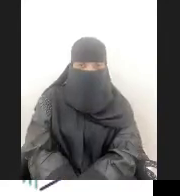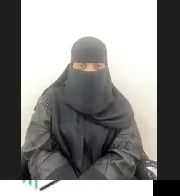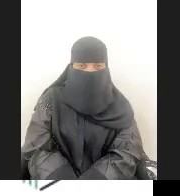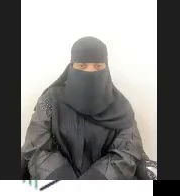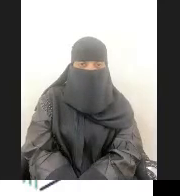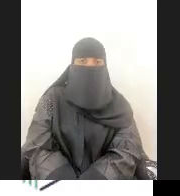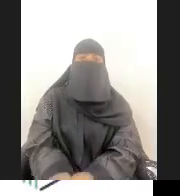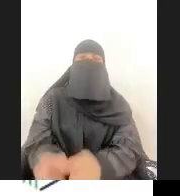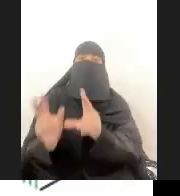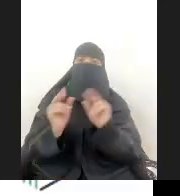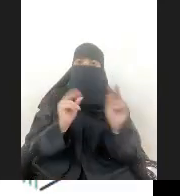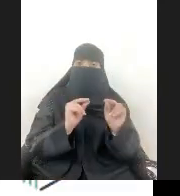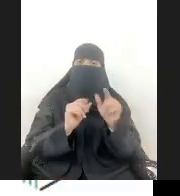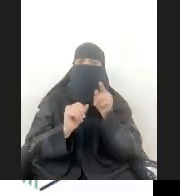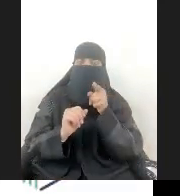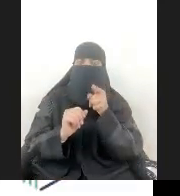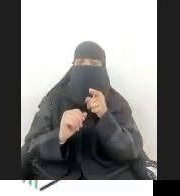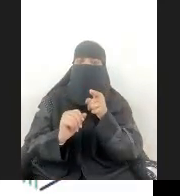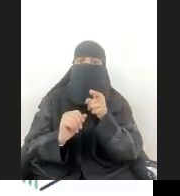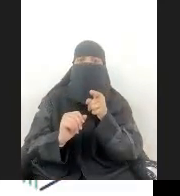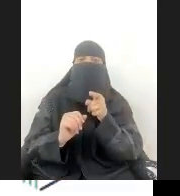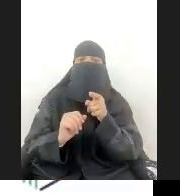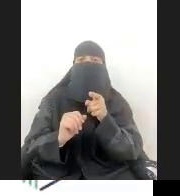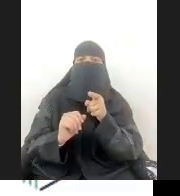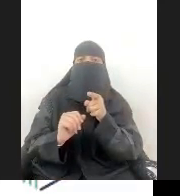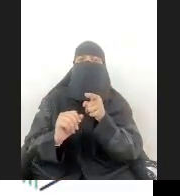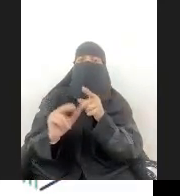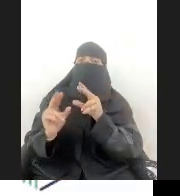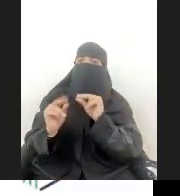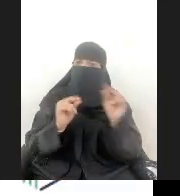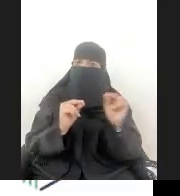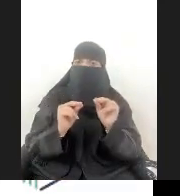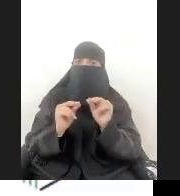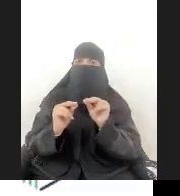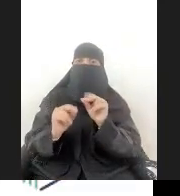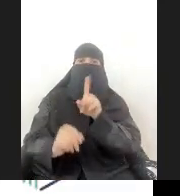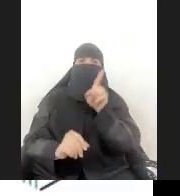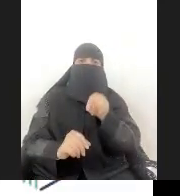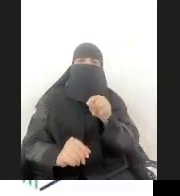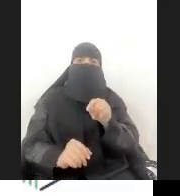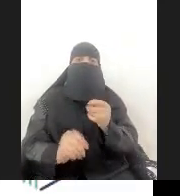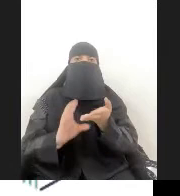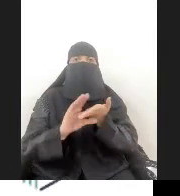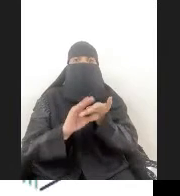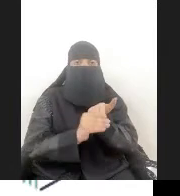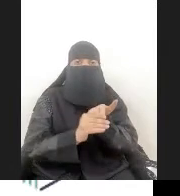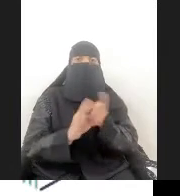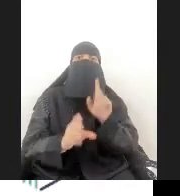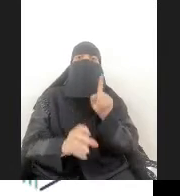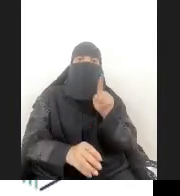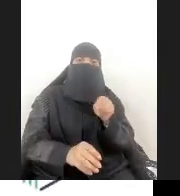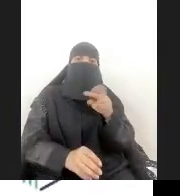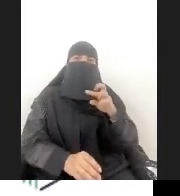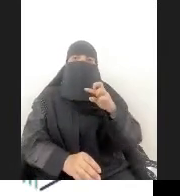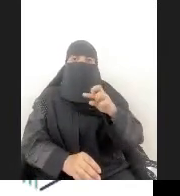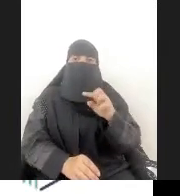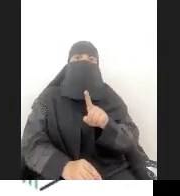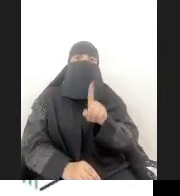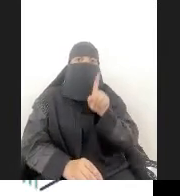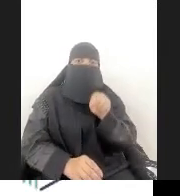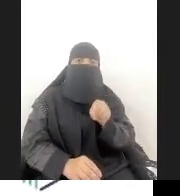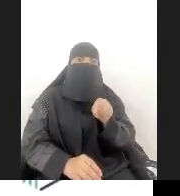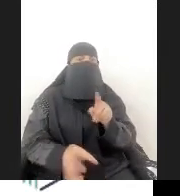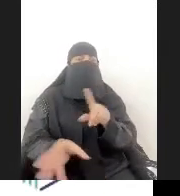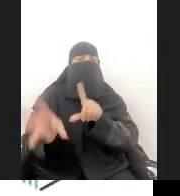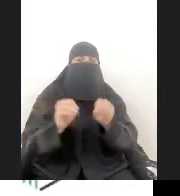الأربعاء، وربما يكون لقائي هنا يوم الأحد في الأسبوع الأول ولا ألتقي إلا الأحد في الأسبوع الثاني، وهكذا